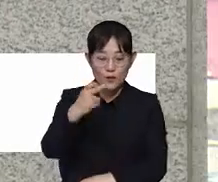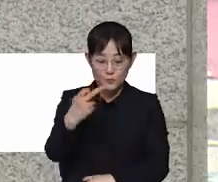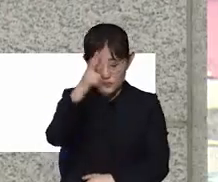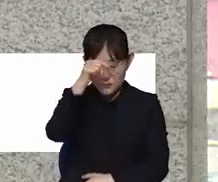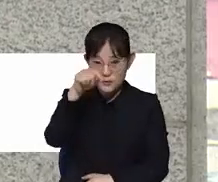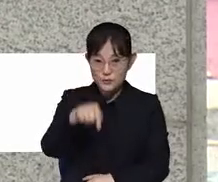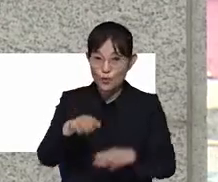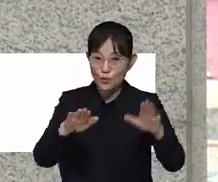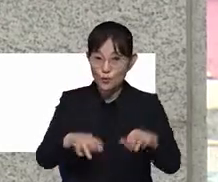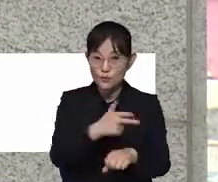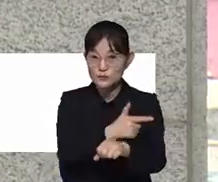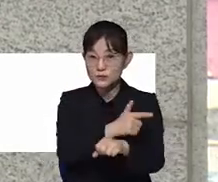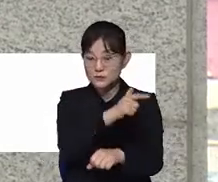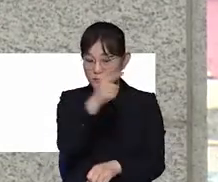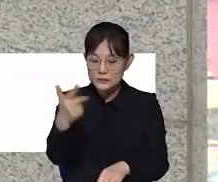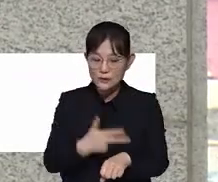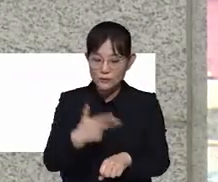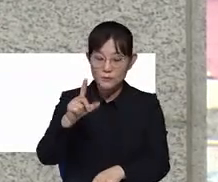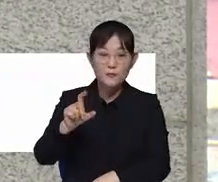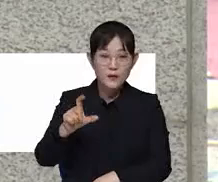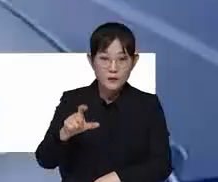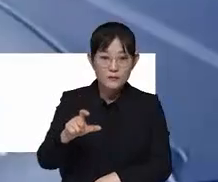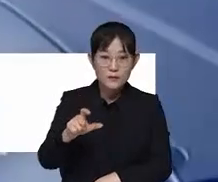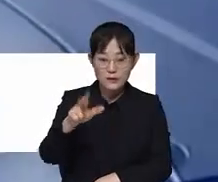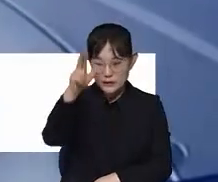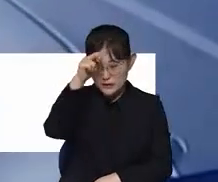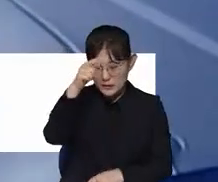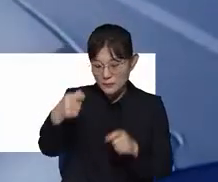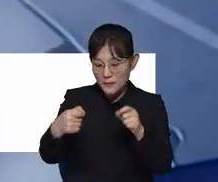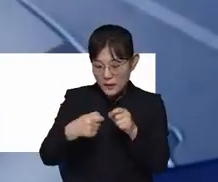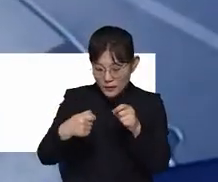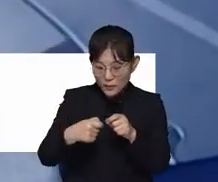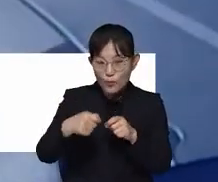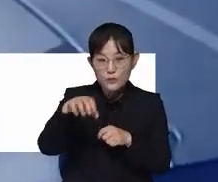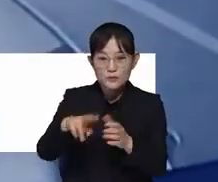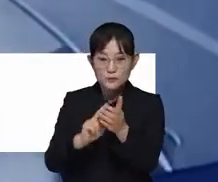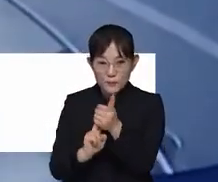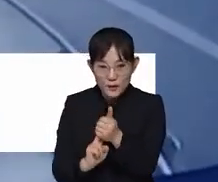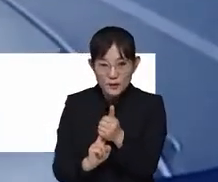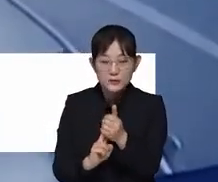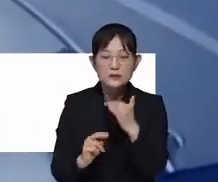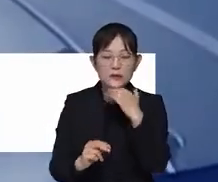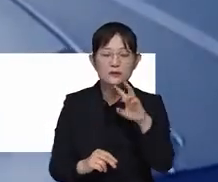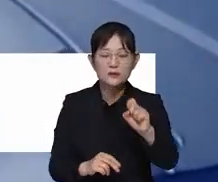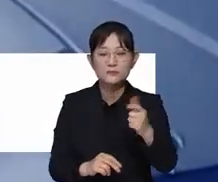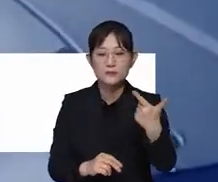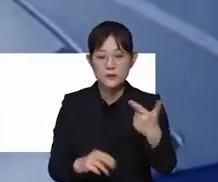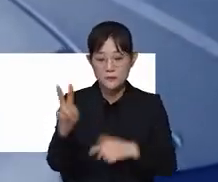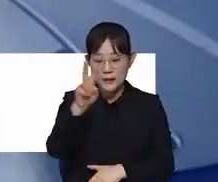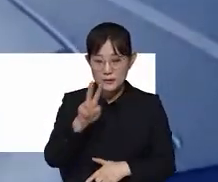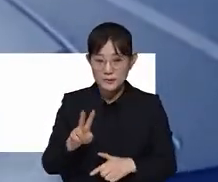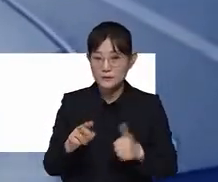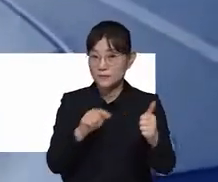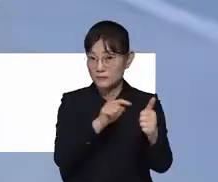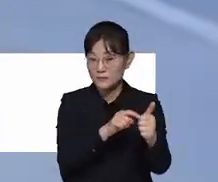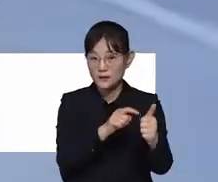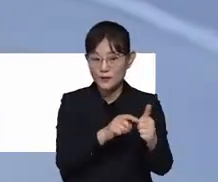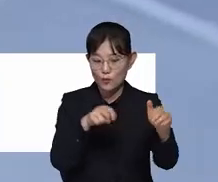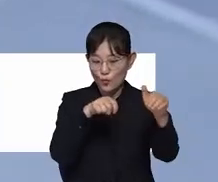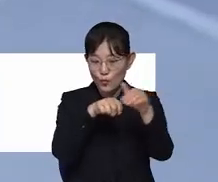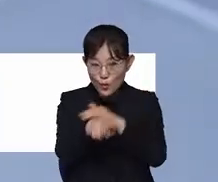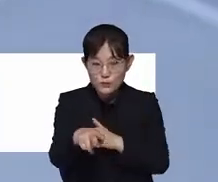광산경찰서는 오늘 저녁 7시 15분쯤 경찰서 인근 주택가에 숨어있던 36살 베트남인 A씨를